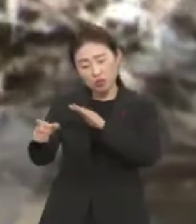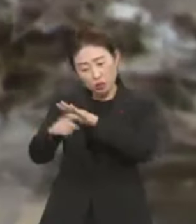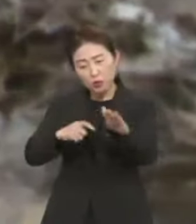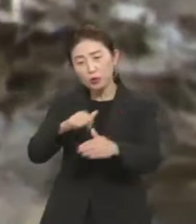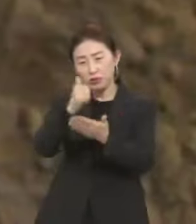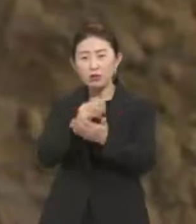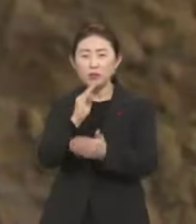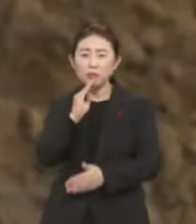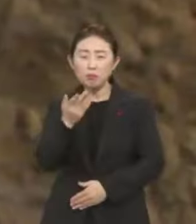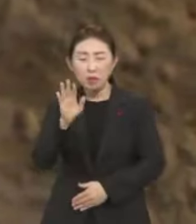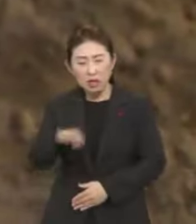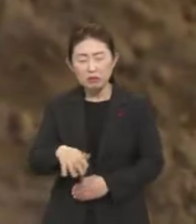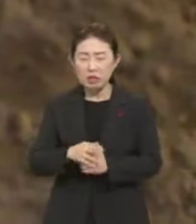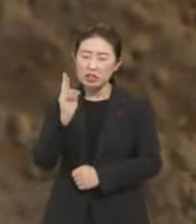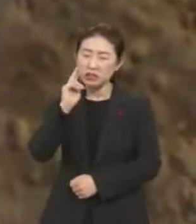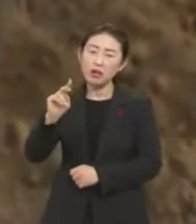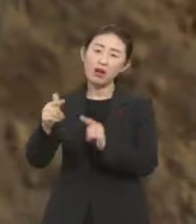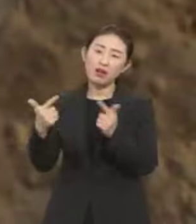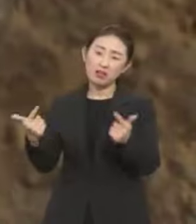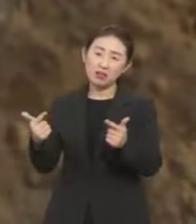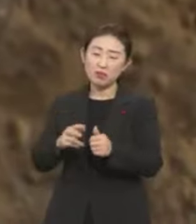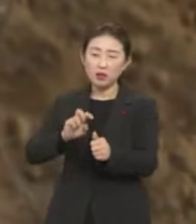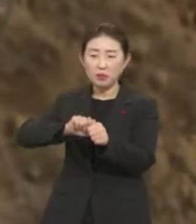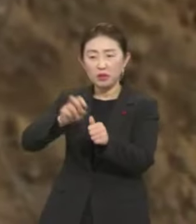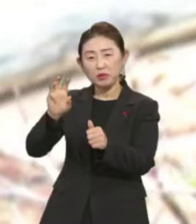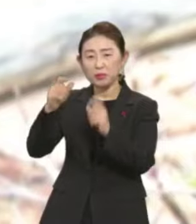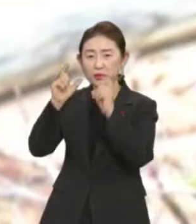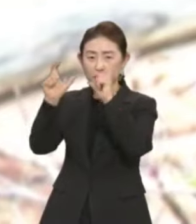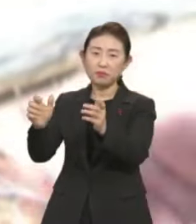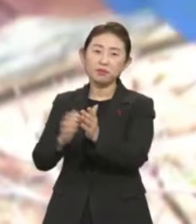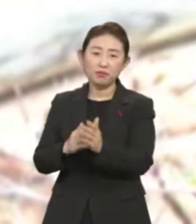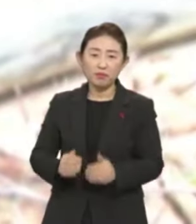하지만 비난 가능성이 그다지 높지 않다고